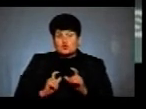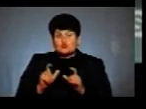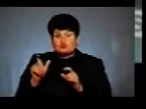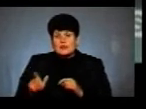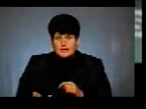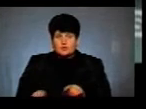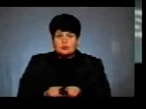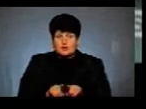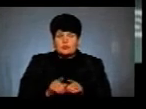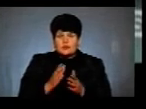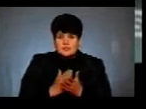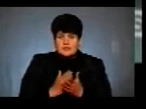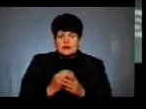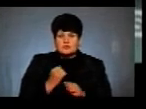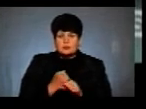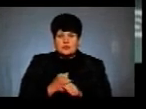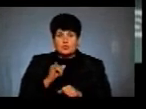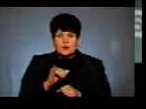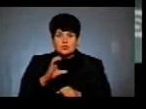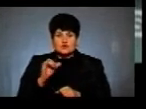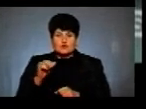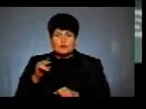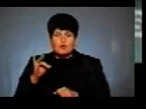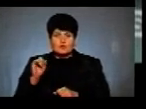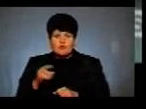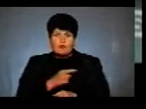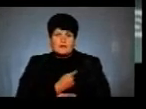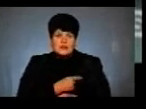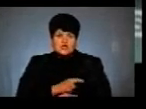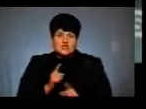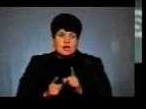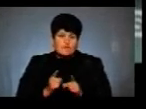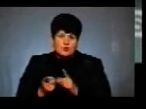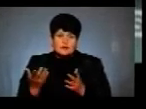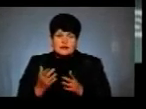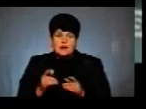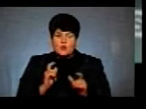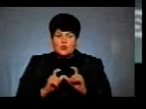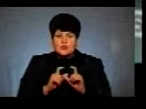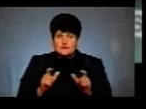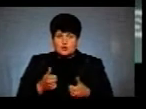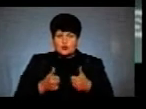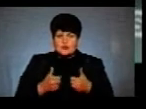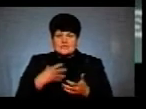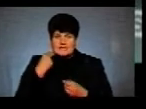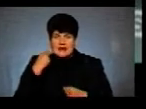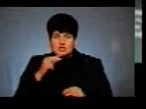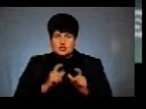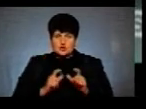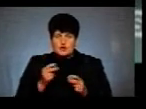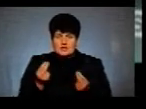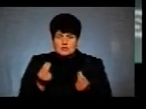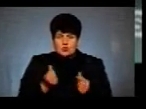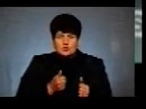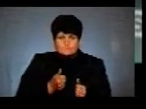принципі, подібна ідея, як зробила Уляна Супрун в медичній реформі, де університет конкурує за кращих студентів, за гроші